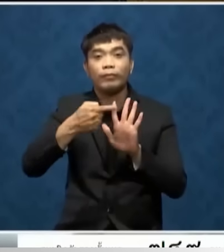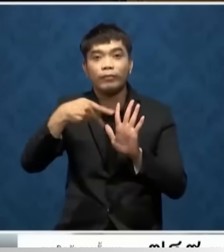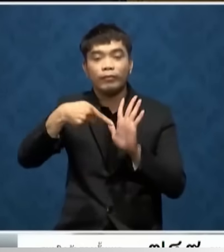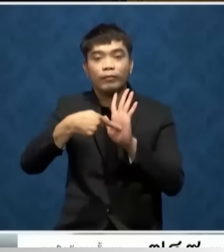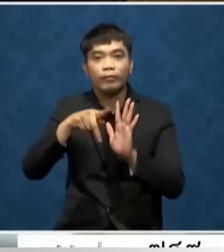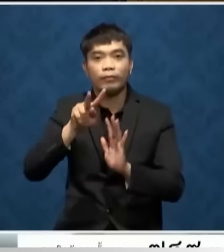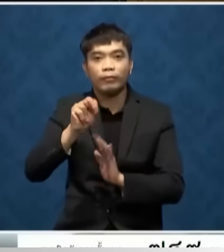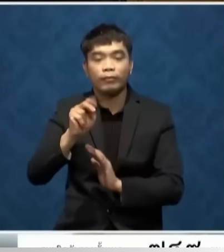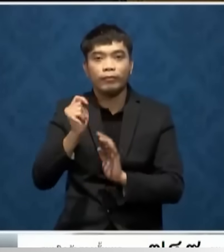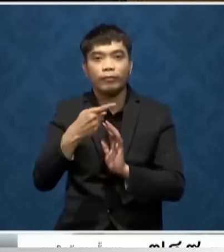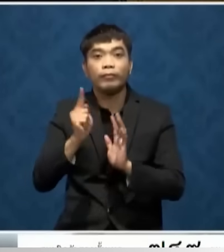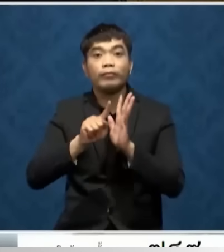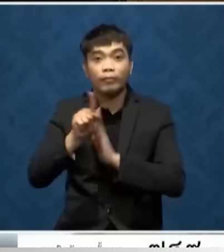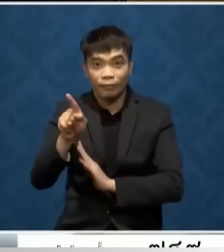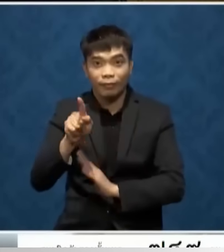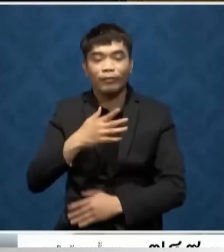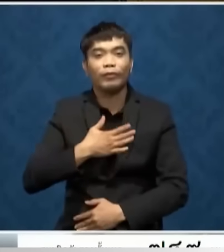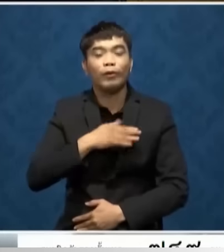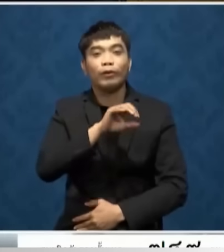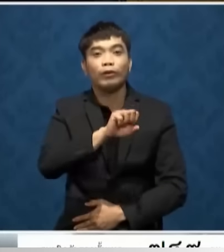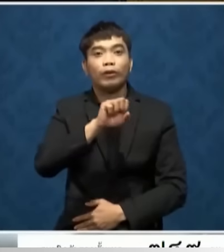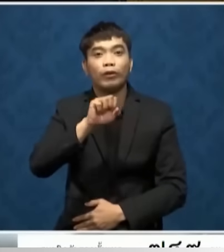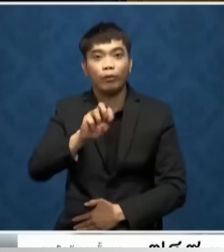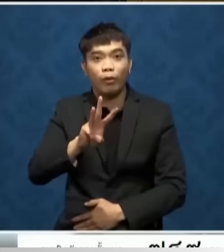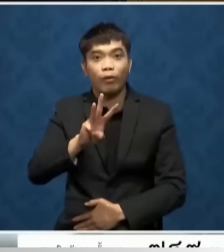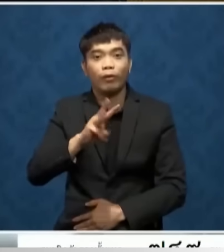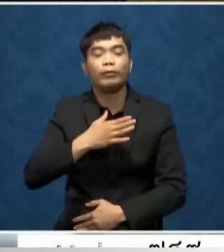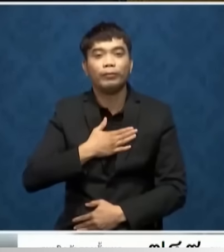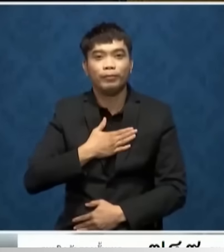าในฐานะสมาชิกรัฐสภา